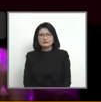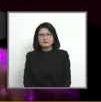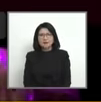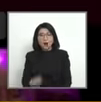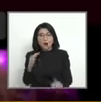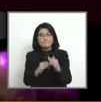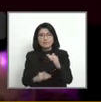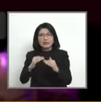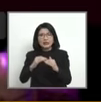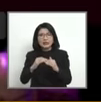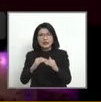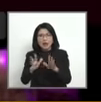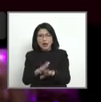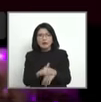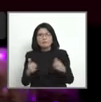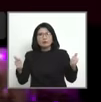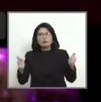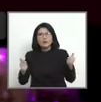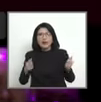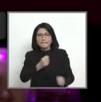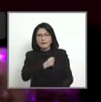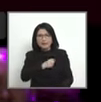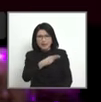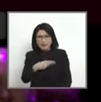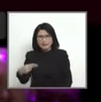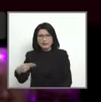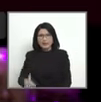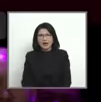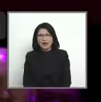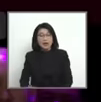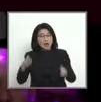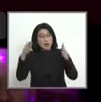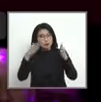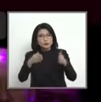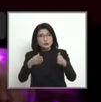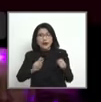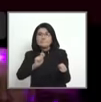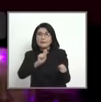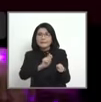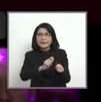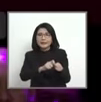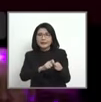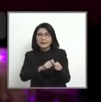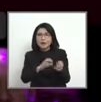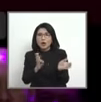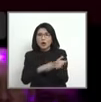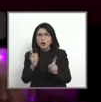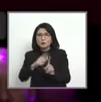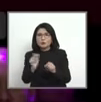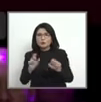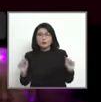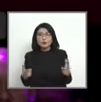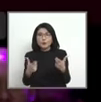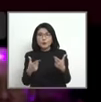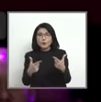seorang prajurit ditempa oleh sejarah panjang sebagai politisi dan pengusaha usaha kemudian politisi